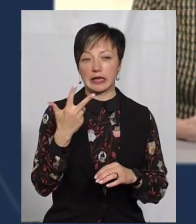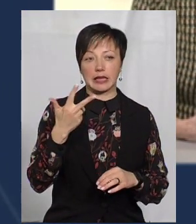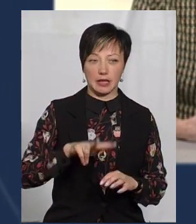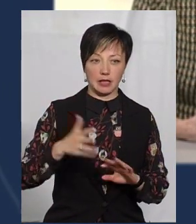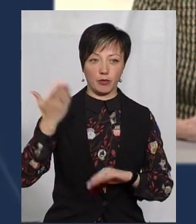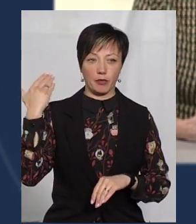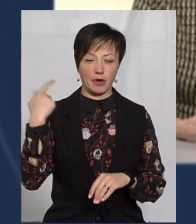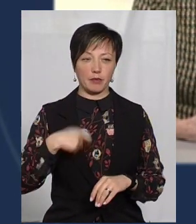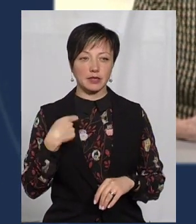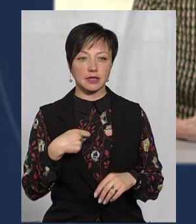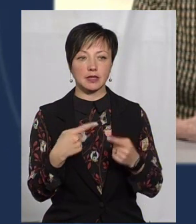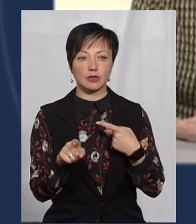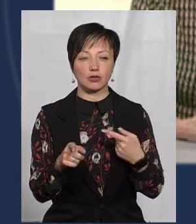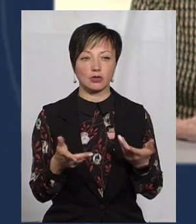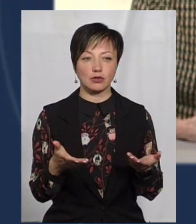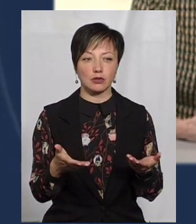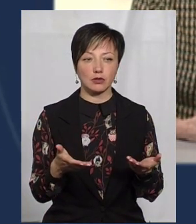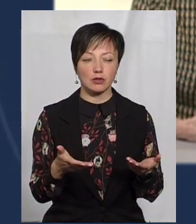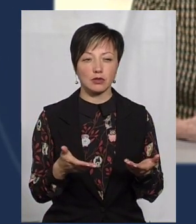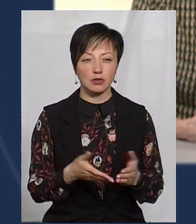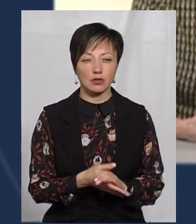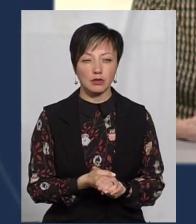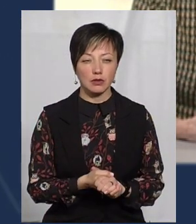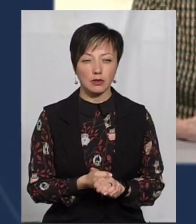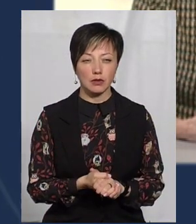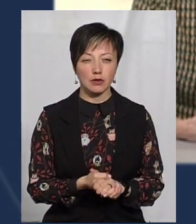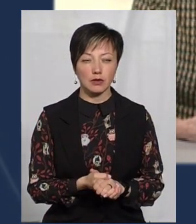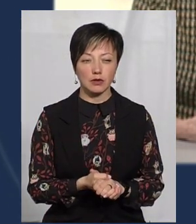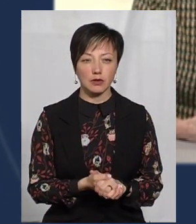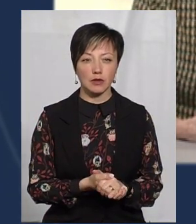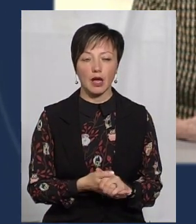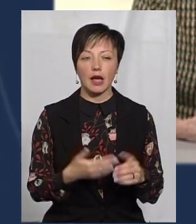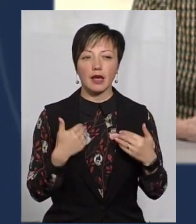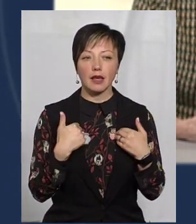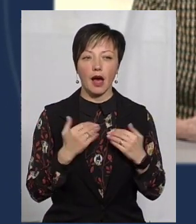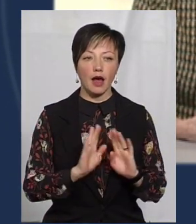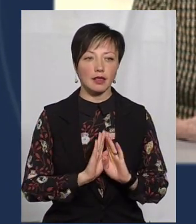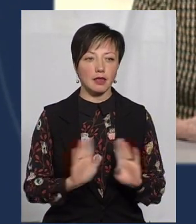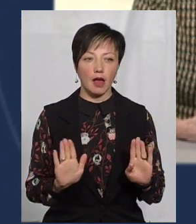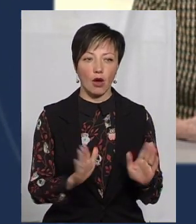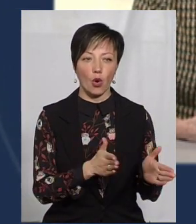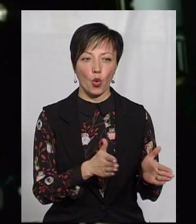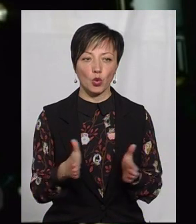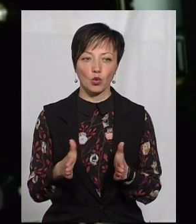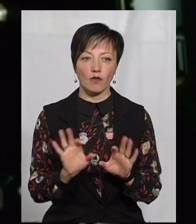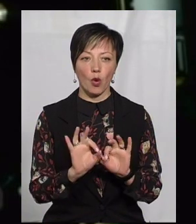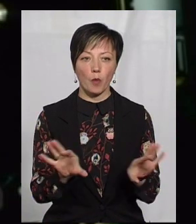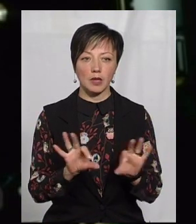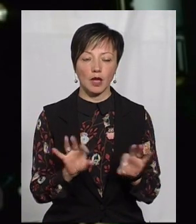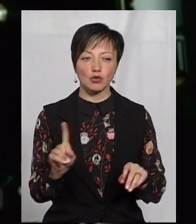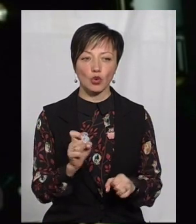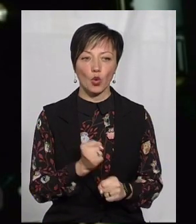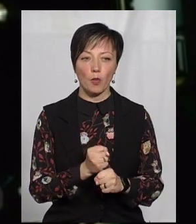попередніх президенти, не знаю, як щодо інших. Дивіться, ну я не готовий коментувати те, що